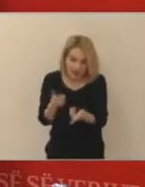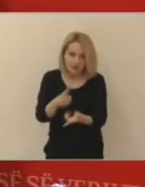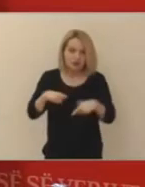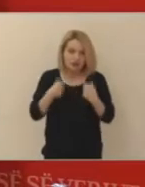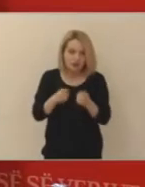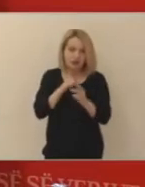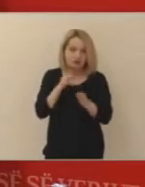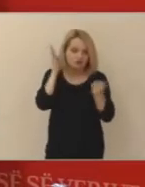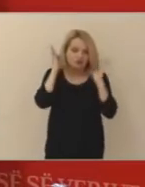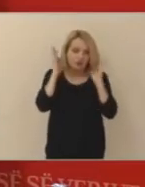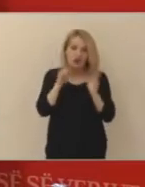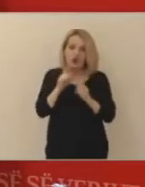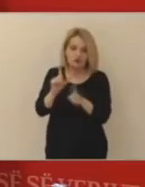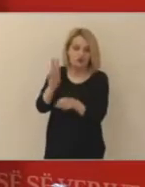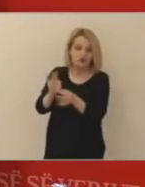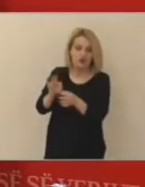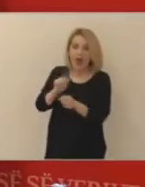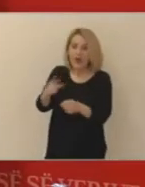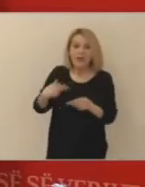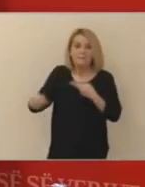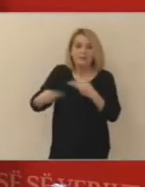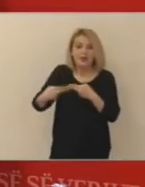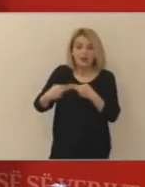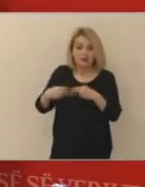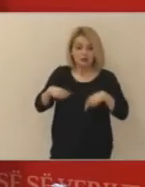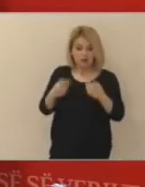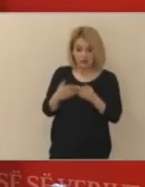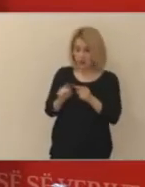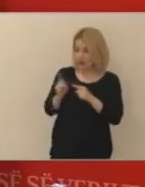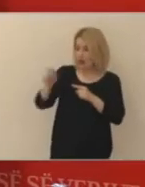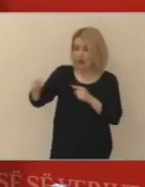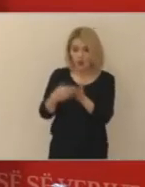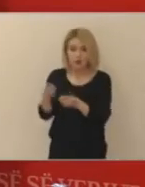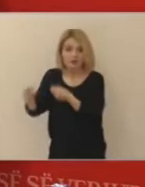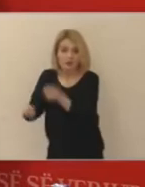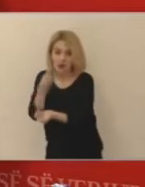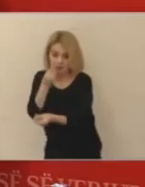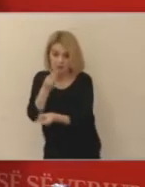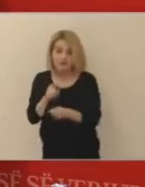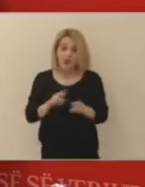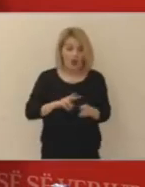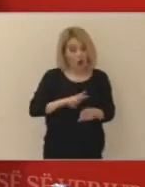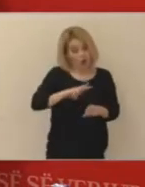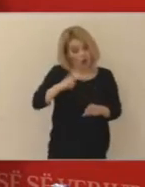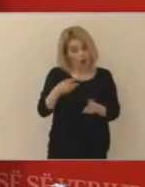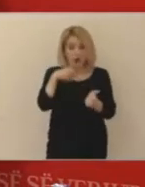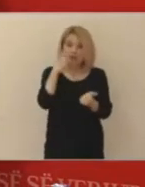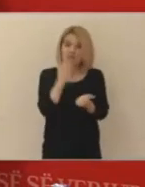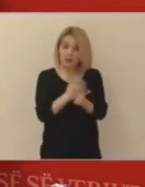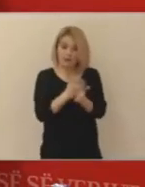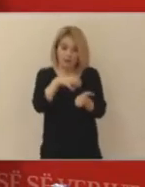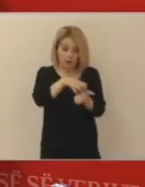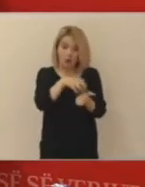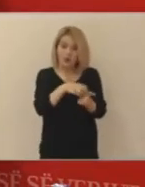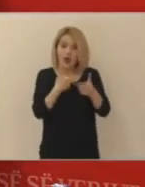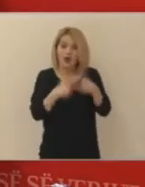што ги чуваат, а не се во нивното место на живење. За другите типови на дозволи, рековме веќе надлежни се